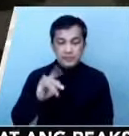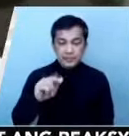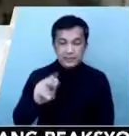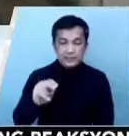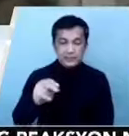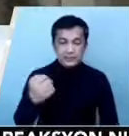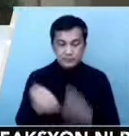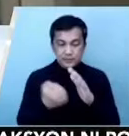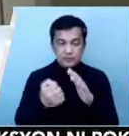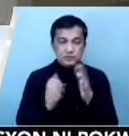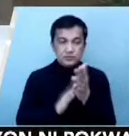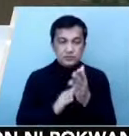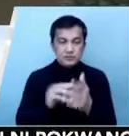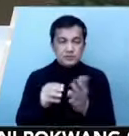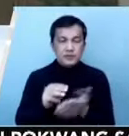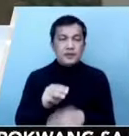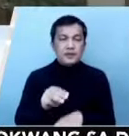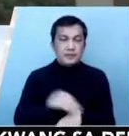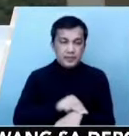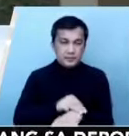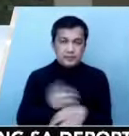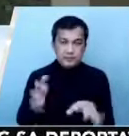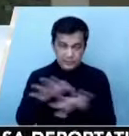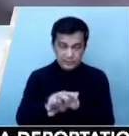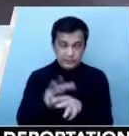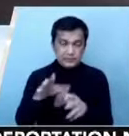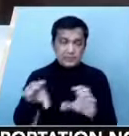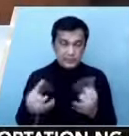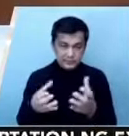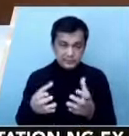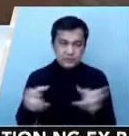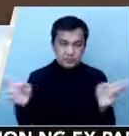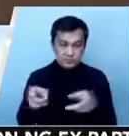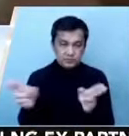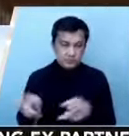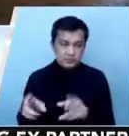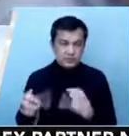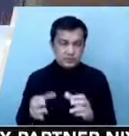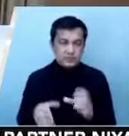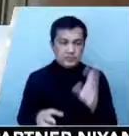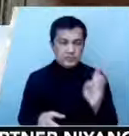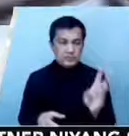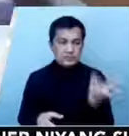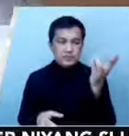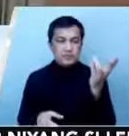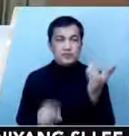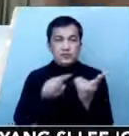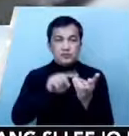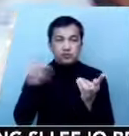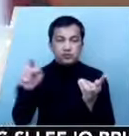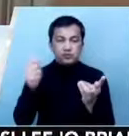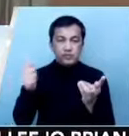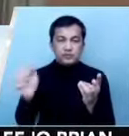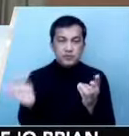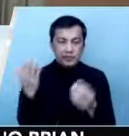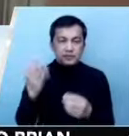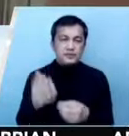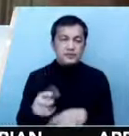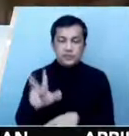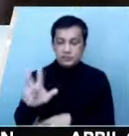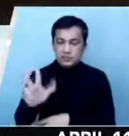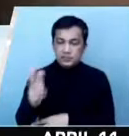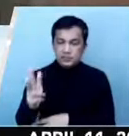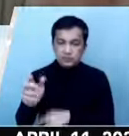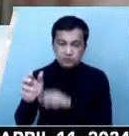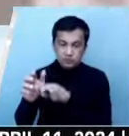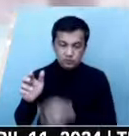may blended learning din dahil pinaikli ang klase. 6 a.m. to 10 a.m. ang pang-umaga at 3:30 p.m. to